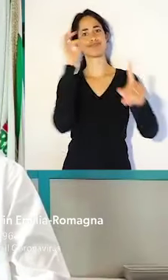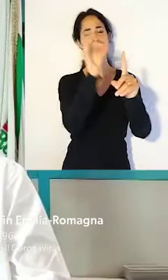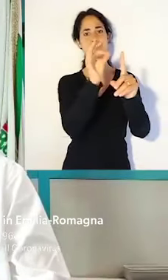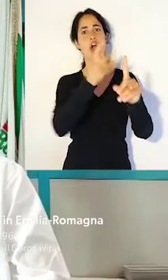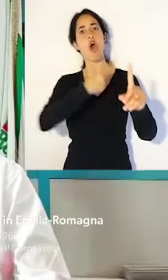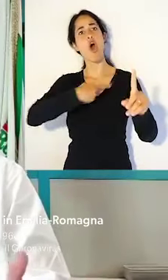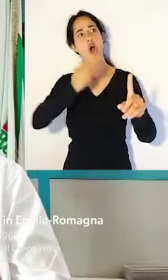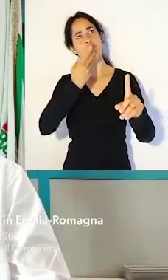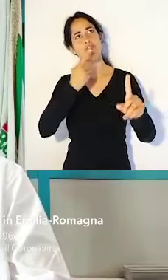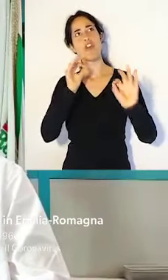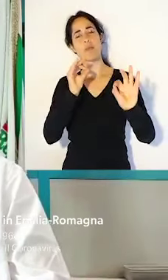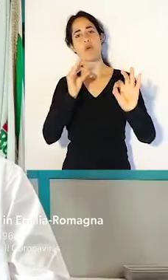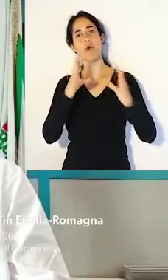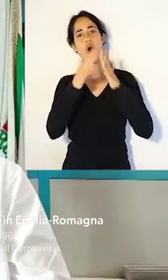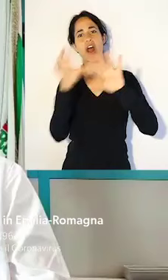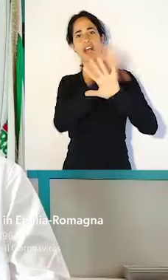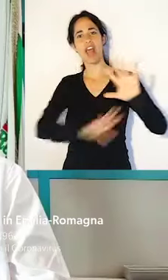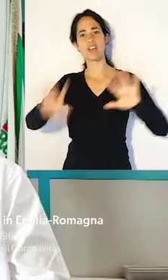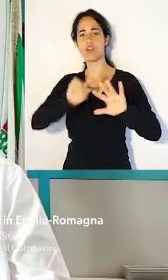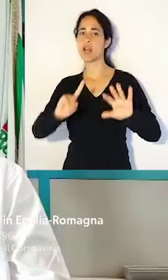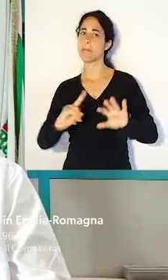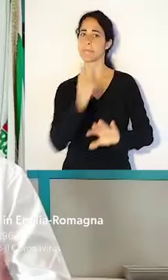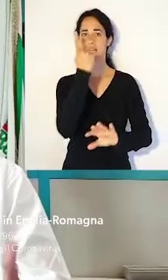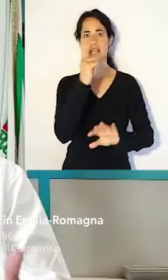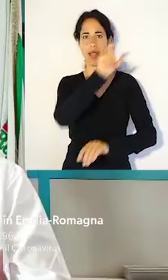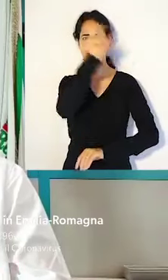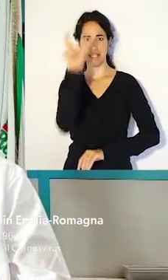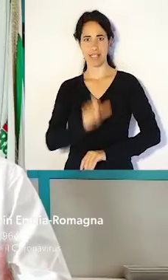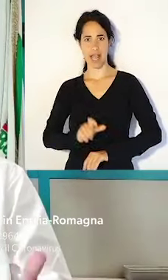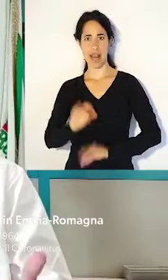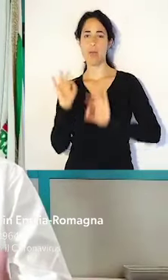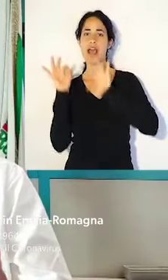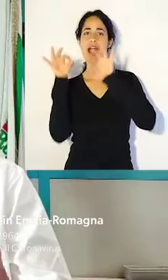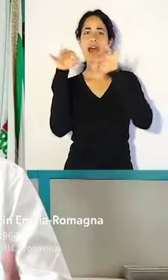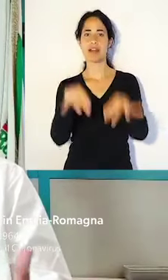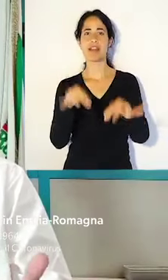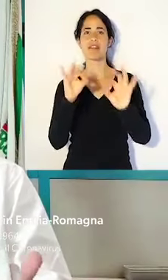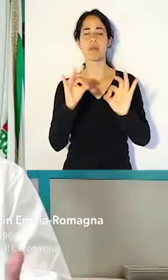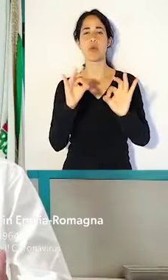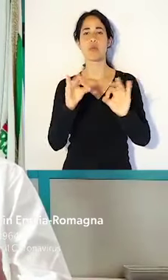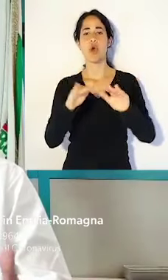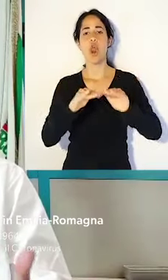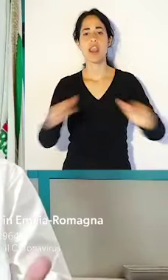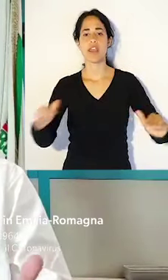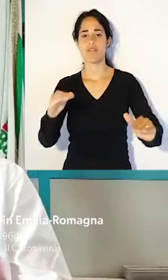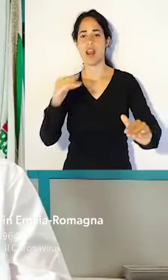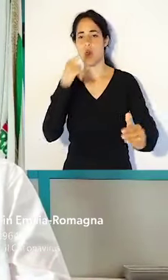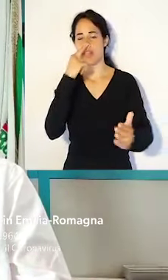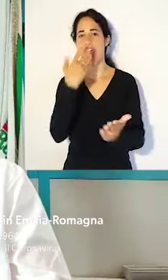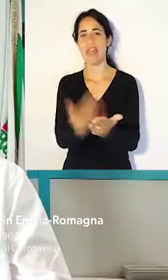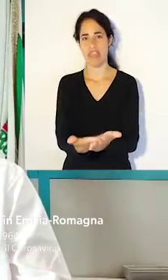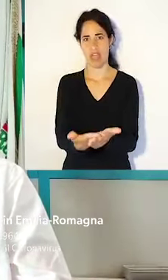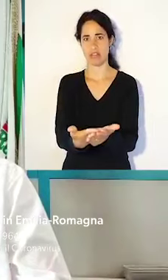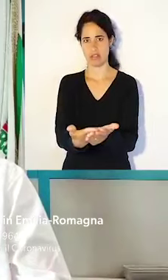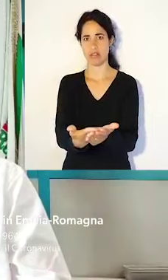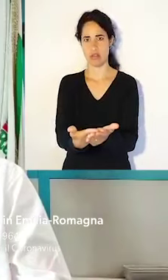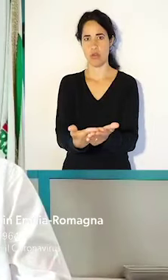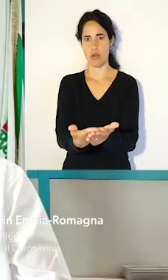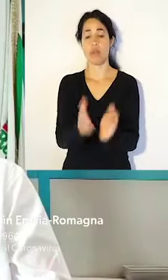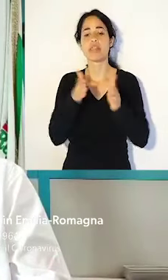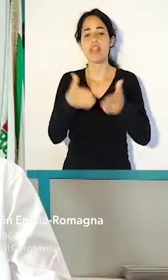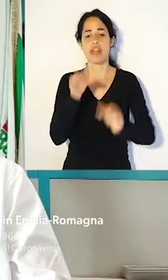essere la regione prima in Italia per il raggiungimento del livello di adeguatezza ottimale delle